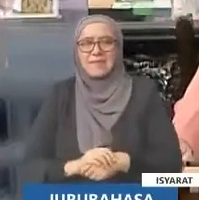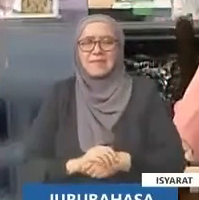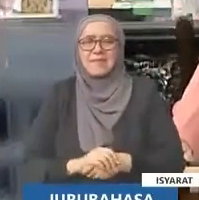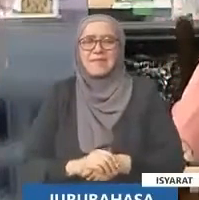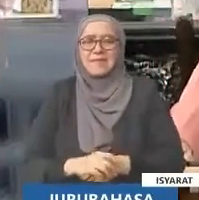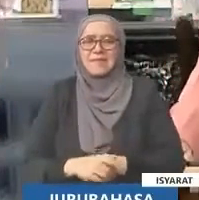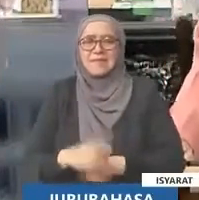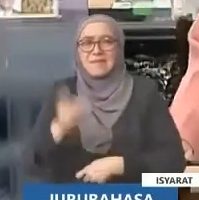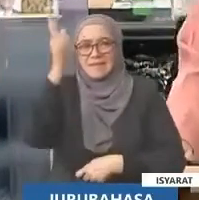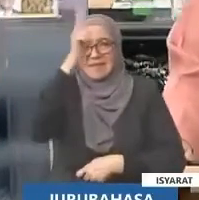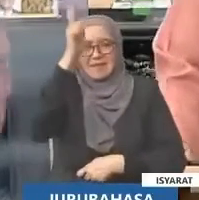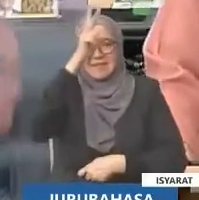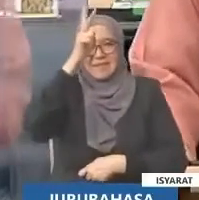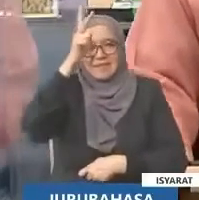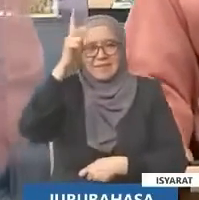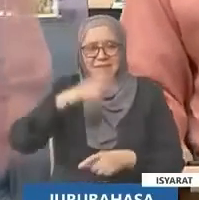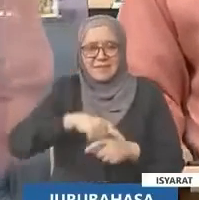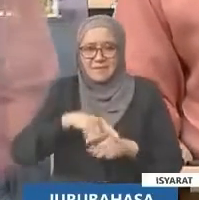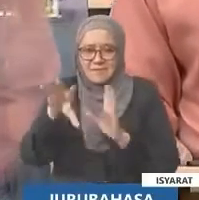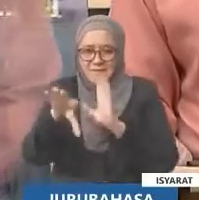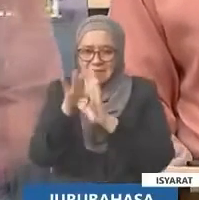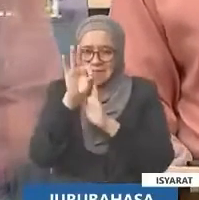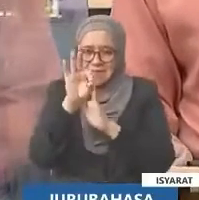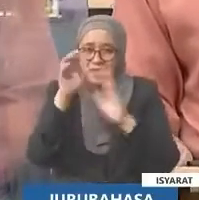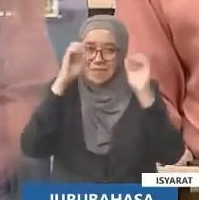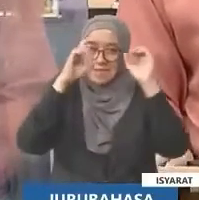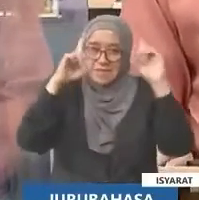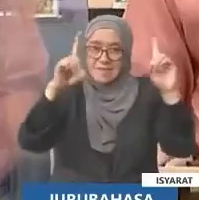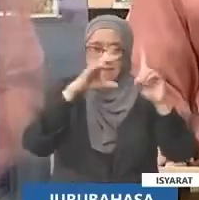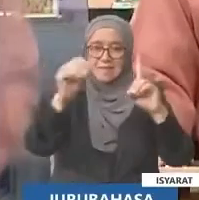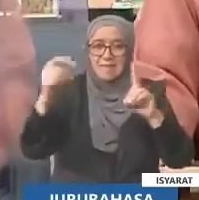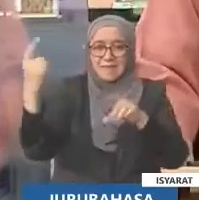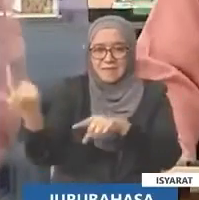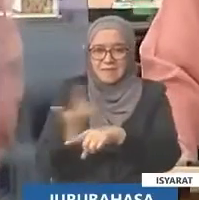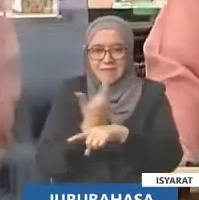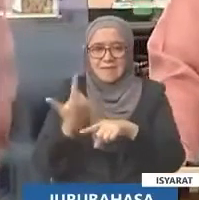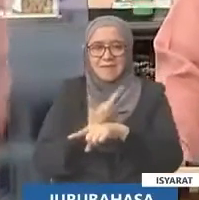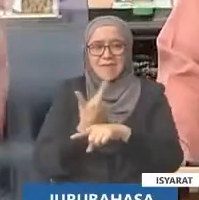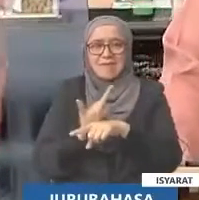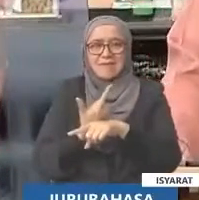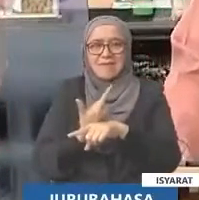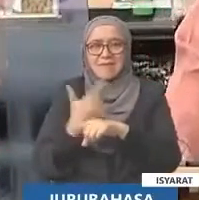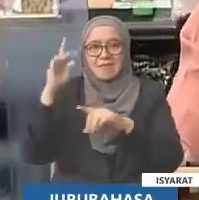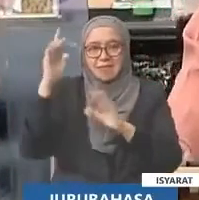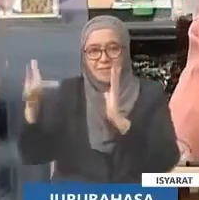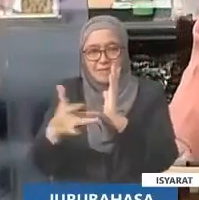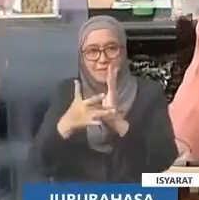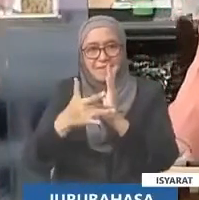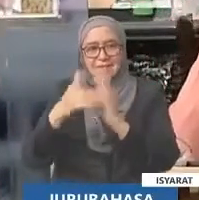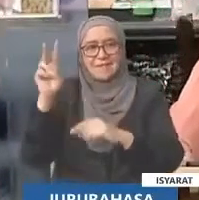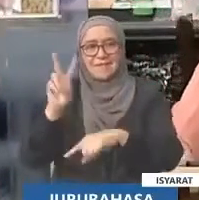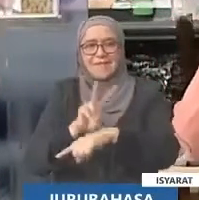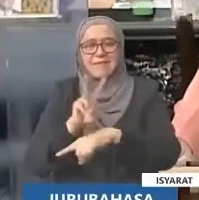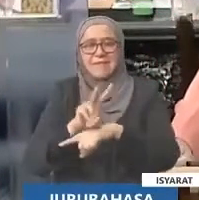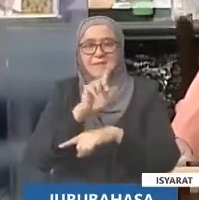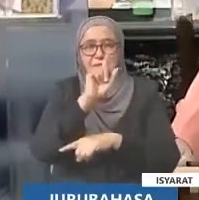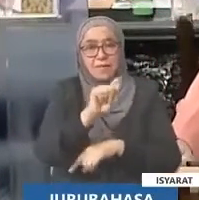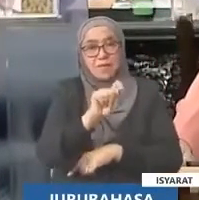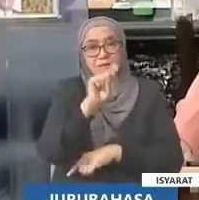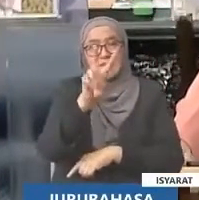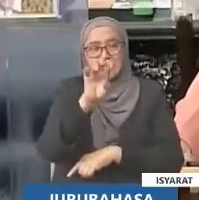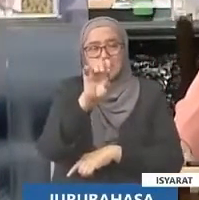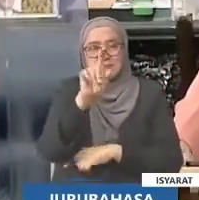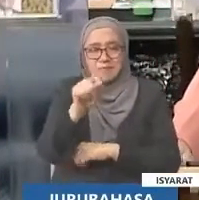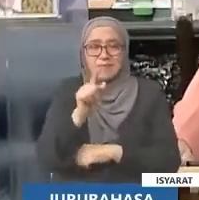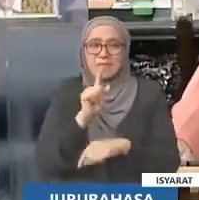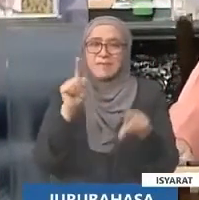telah mengenal pasti pendidikan dan latihan teknikal dan vocational ataupun TVET sebagai salah satu pemacu perubahan bagi